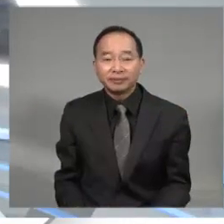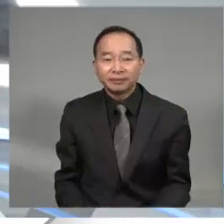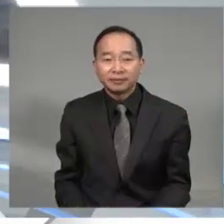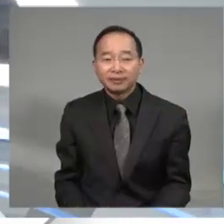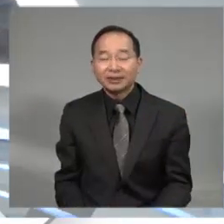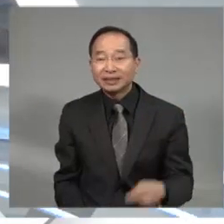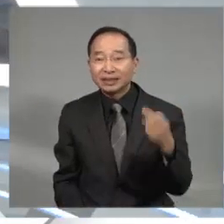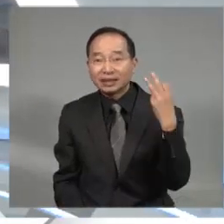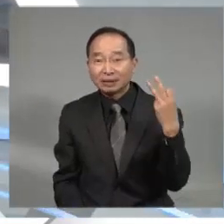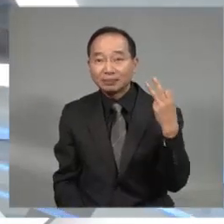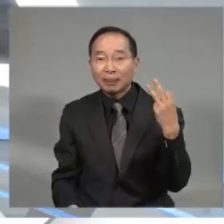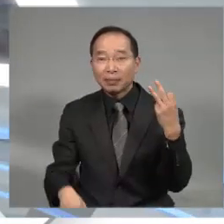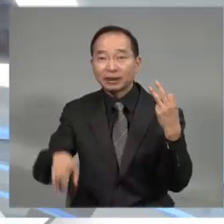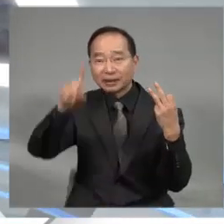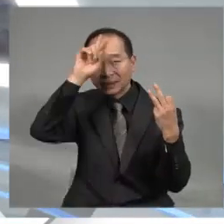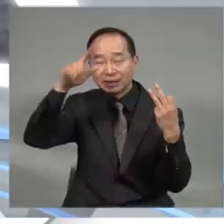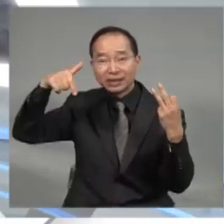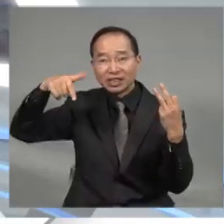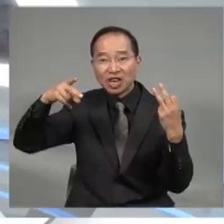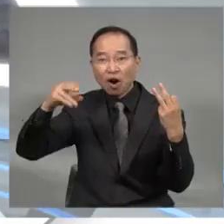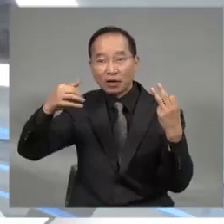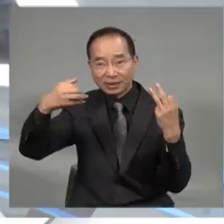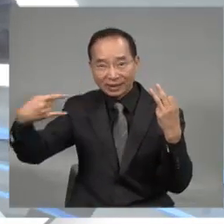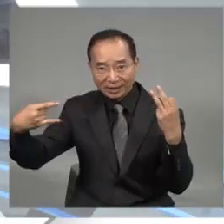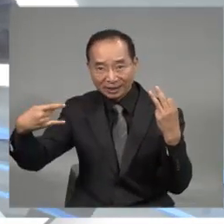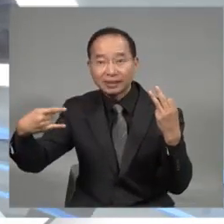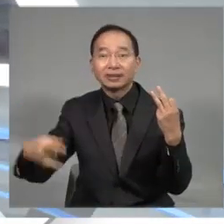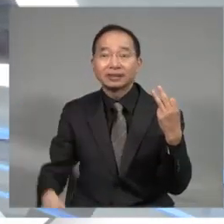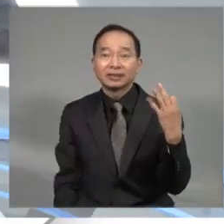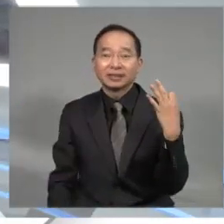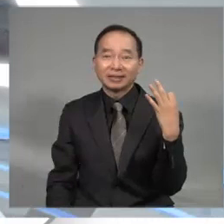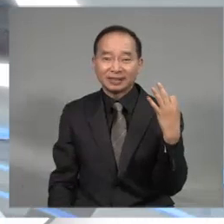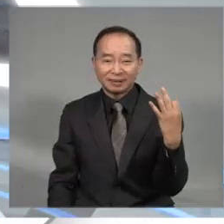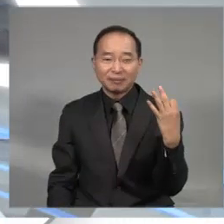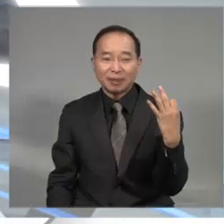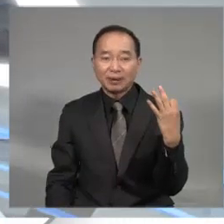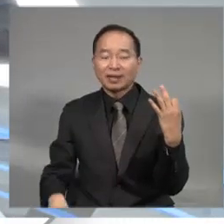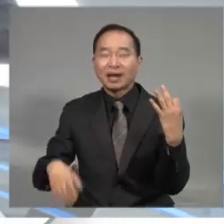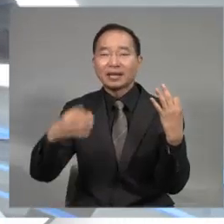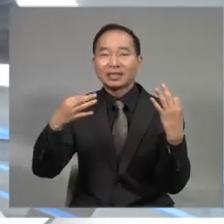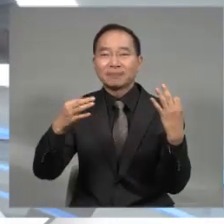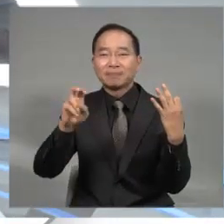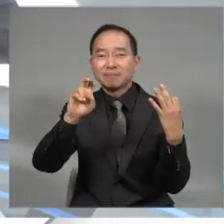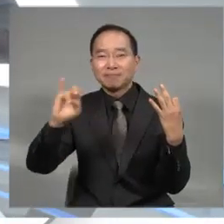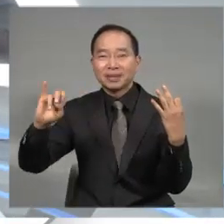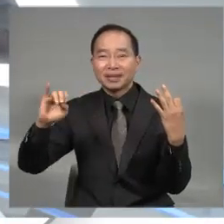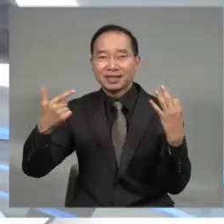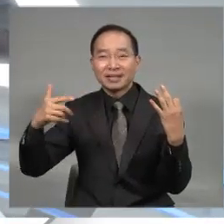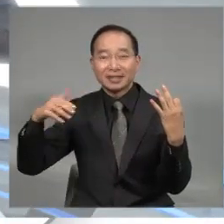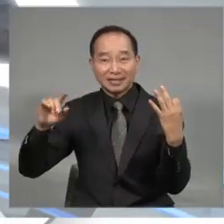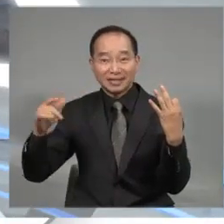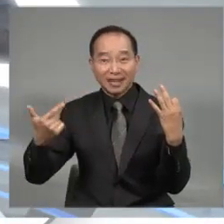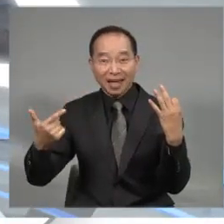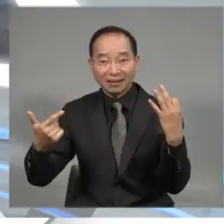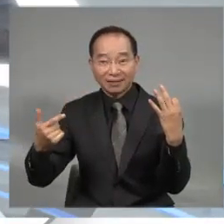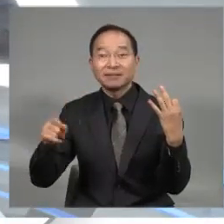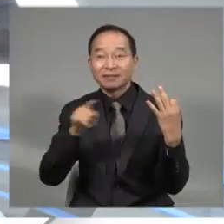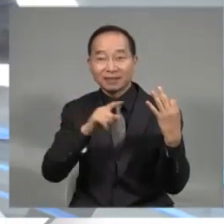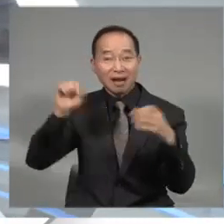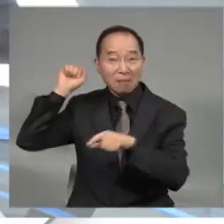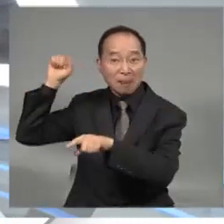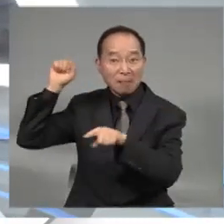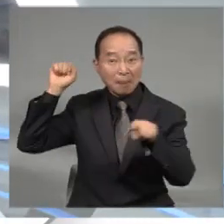기호 13번은 통일한국당 이경희 후보, 그리고 마지막 기호 14번은 한류연합당 김민찬